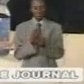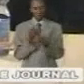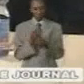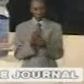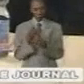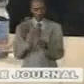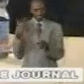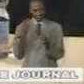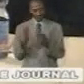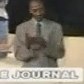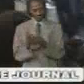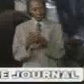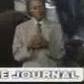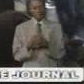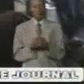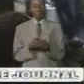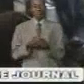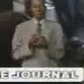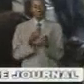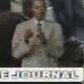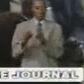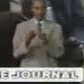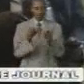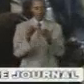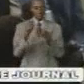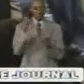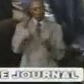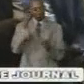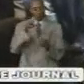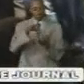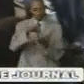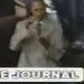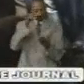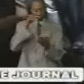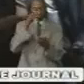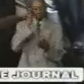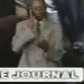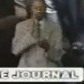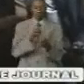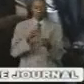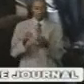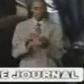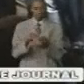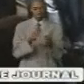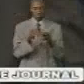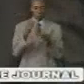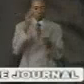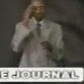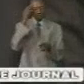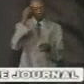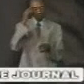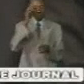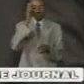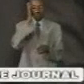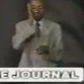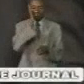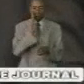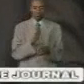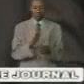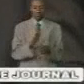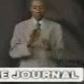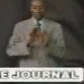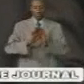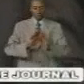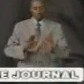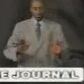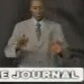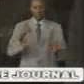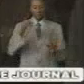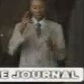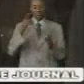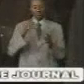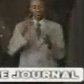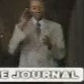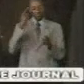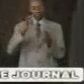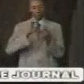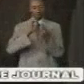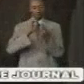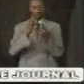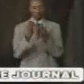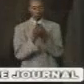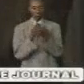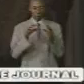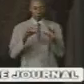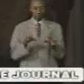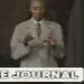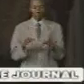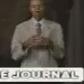et méthodologies utilisées afin de définir la politique d'assainissement de l'environnement économique de la RDC. Les participants à